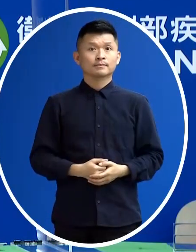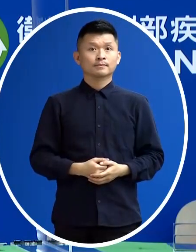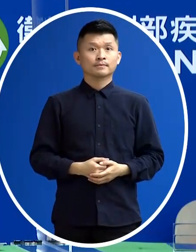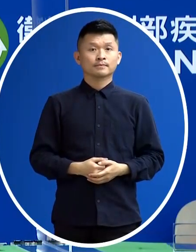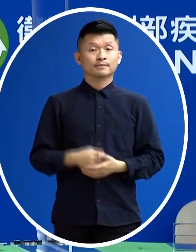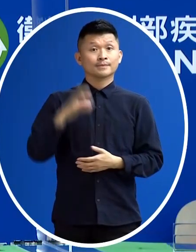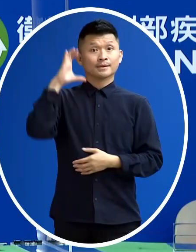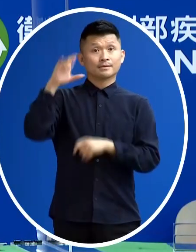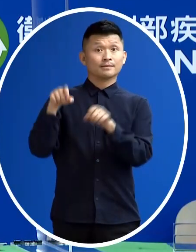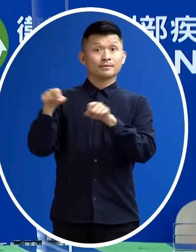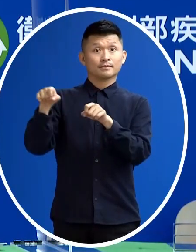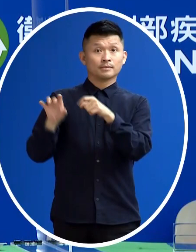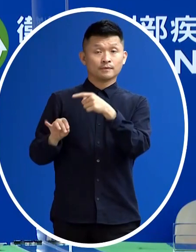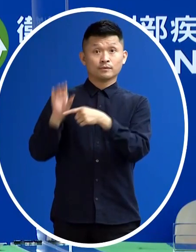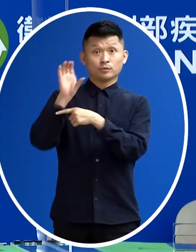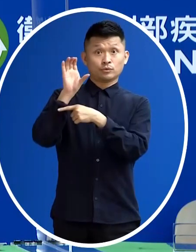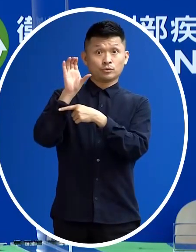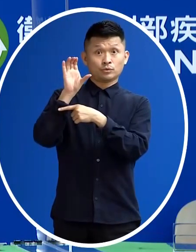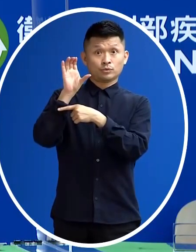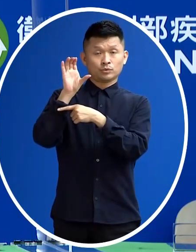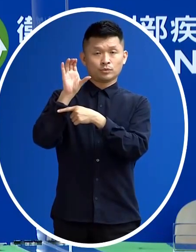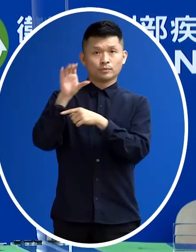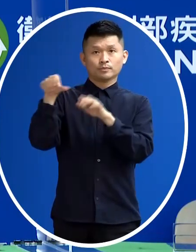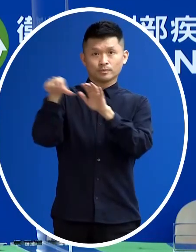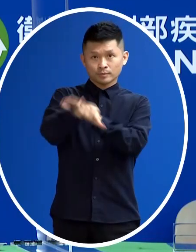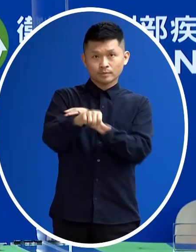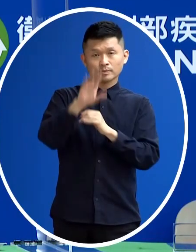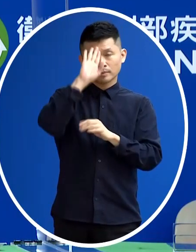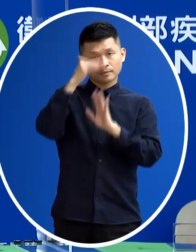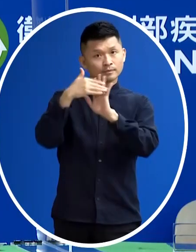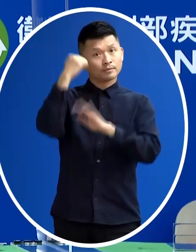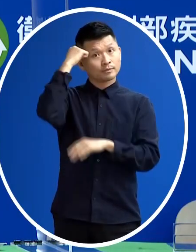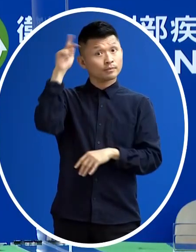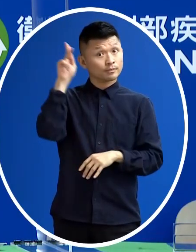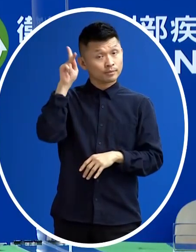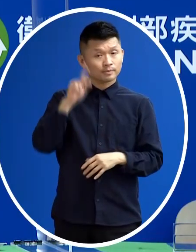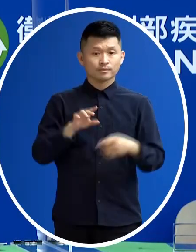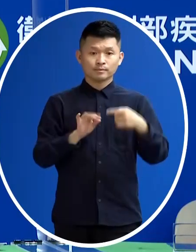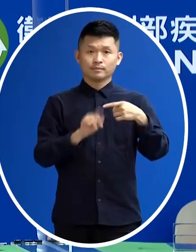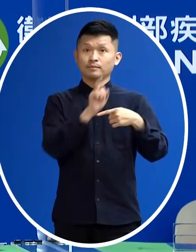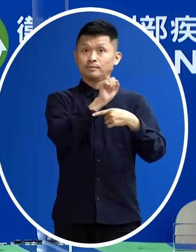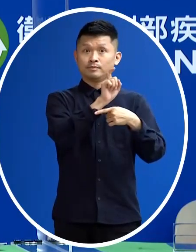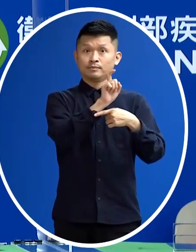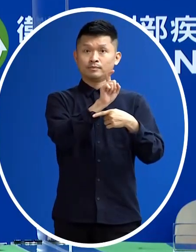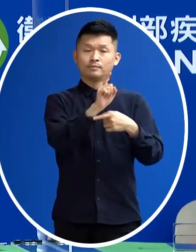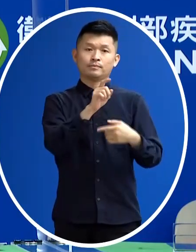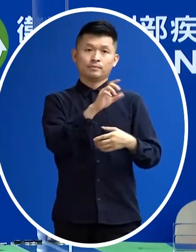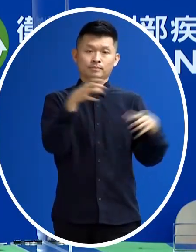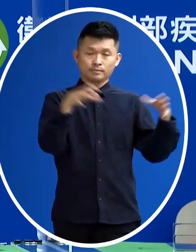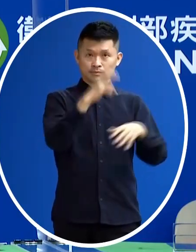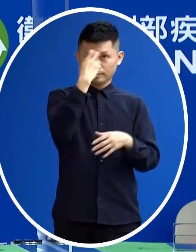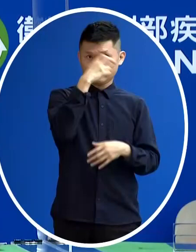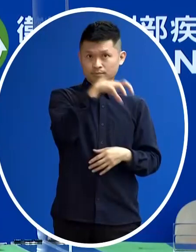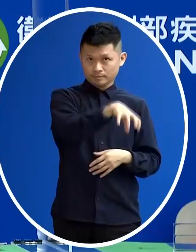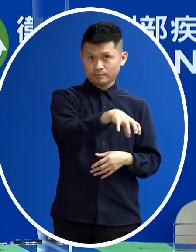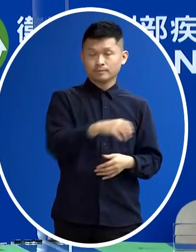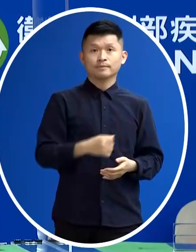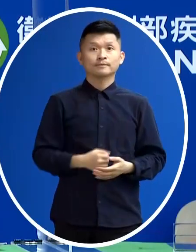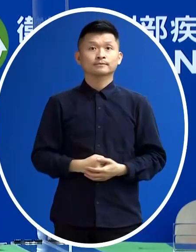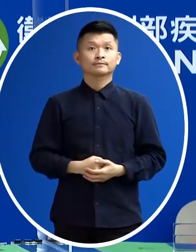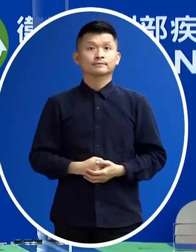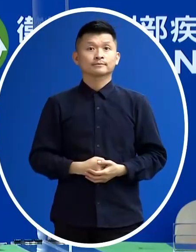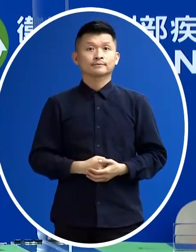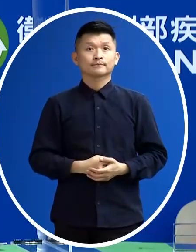西方案的90%入住，有90%是入住防疫旅馆，那1%自备入住及检所。